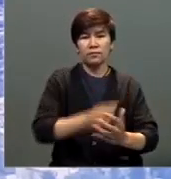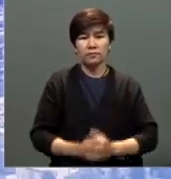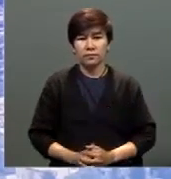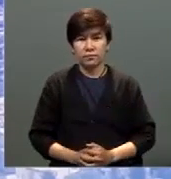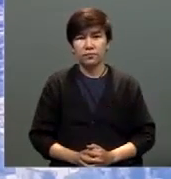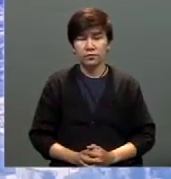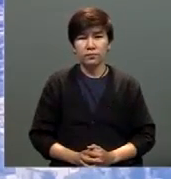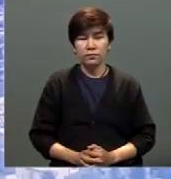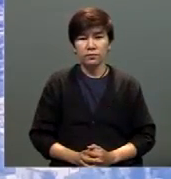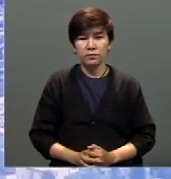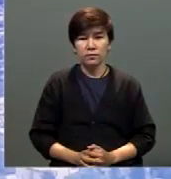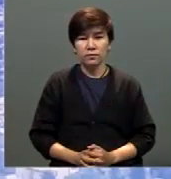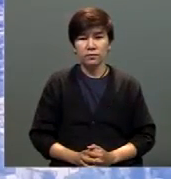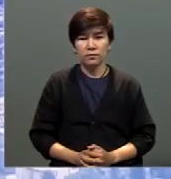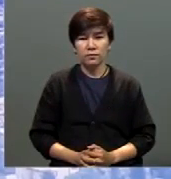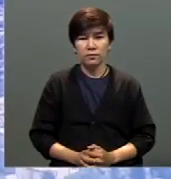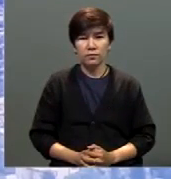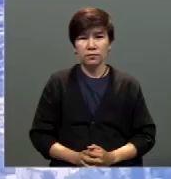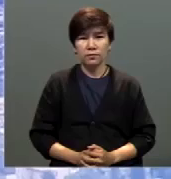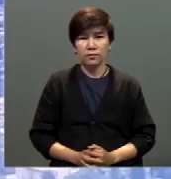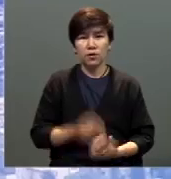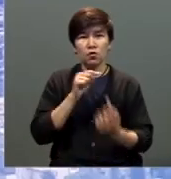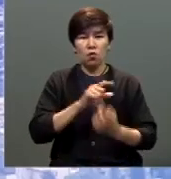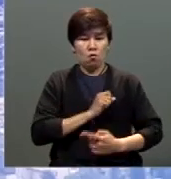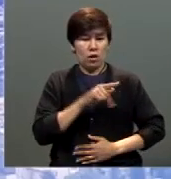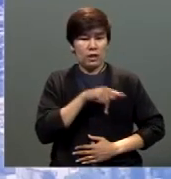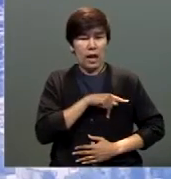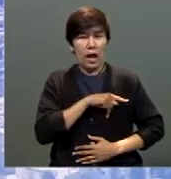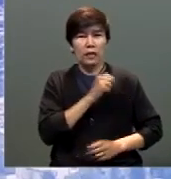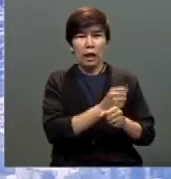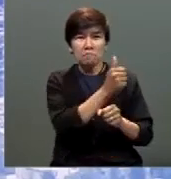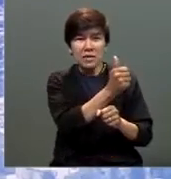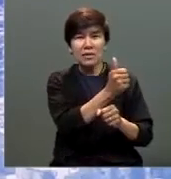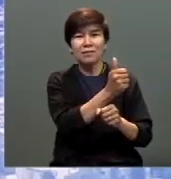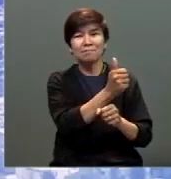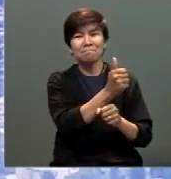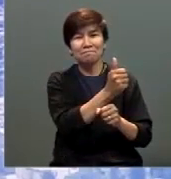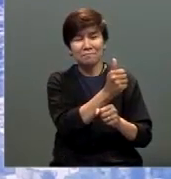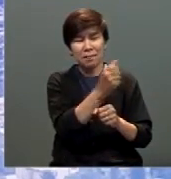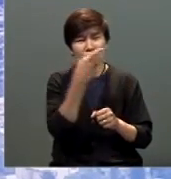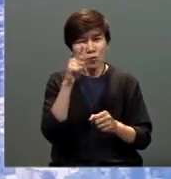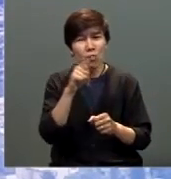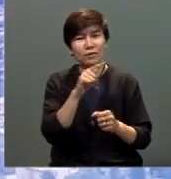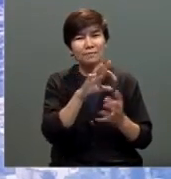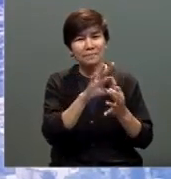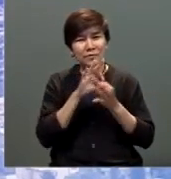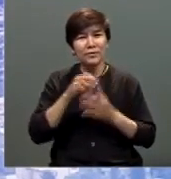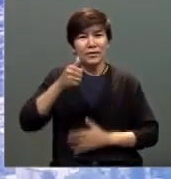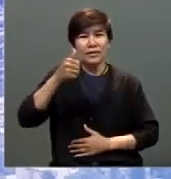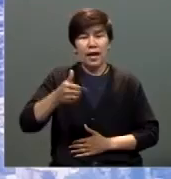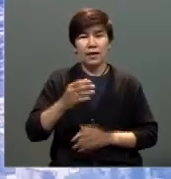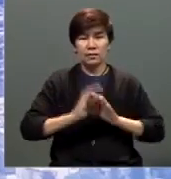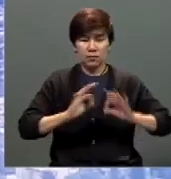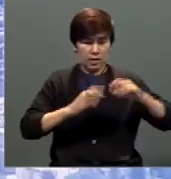ที่ดีแม้ในทางศาสนาพุทธก็บอกว่าใครทำกรรมดีกันไว้นั่นนะครับก็จะส่งผลให้ได้นี่แหละครับเพราะฉะนั้นถ้าท่านร่วมมือกันอ